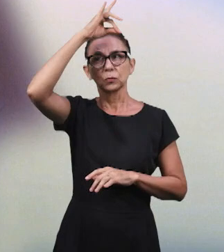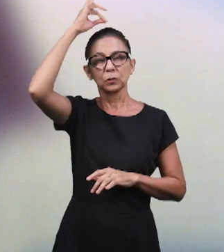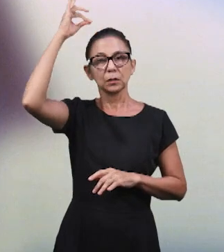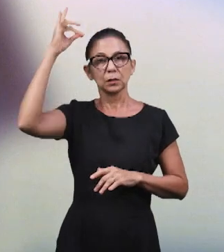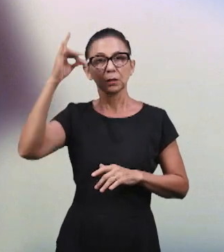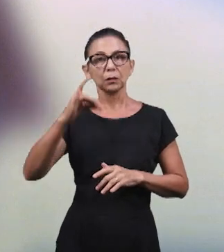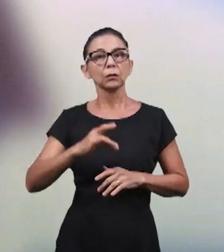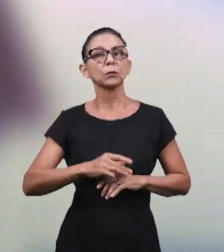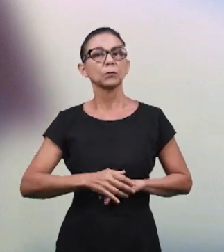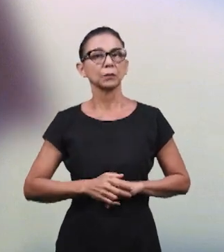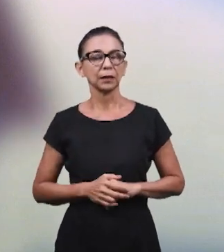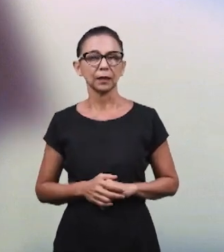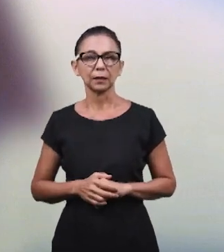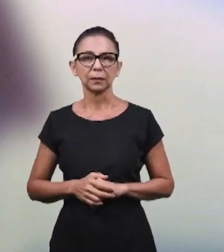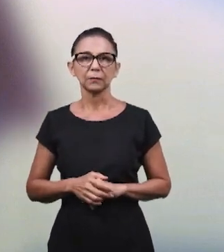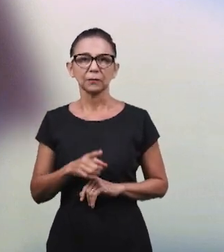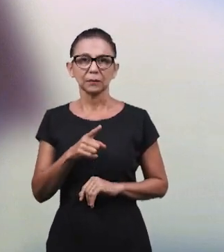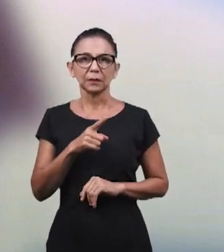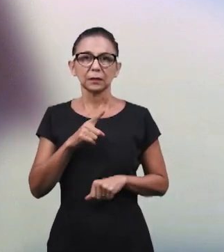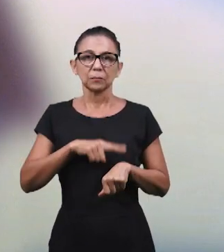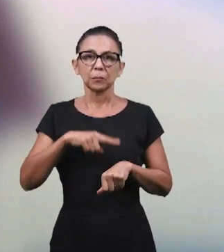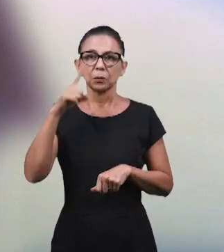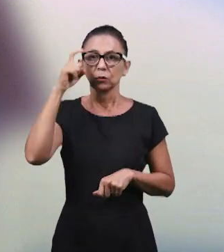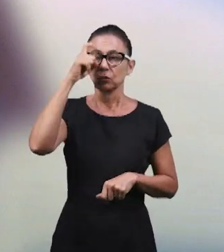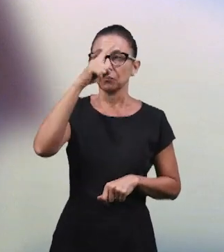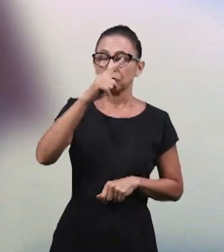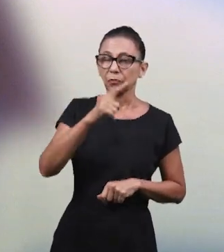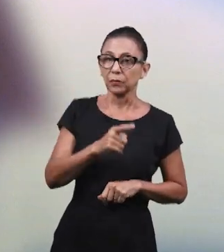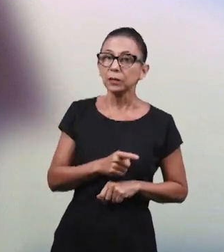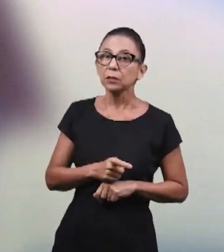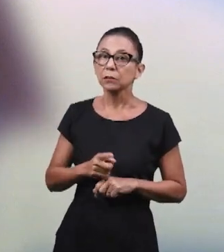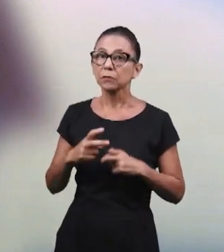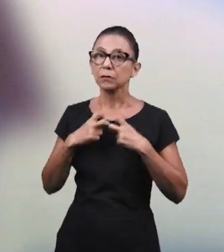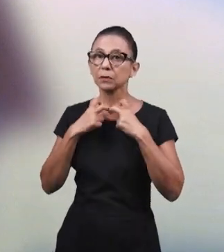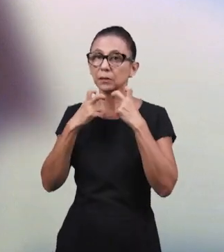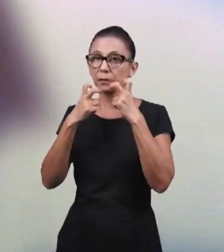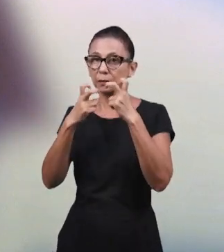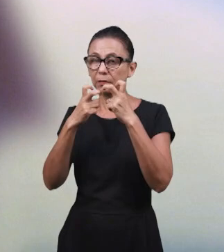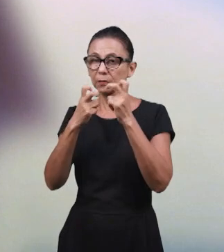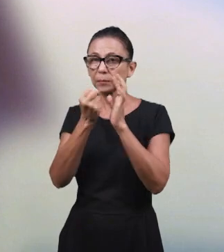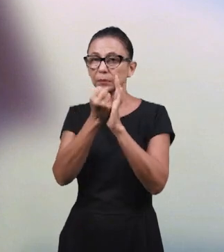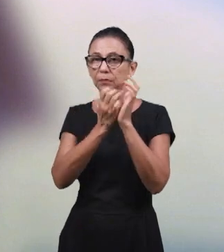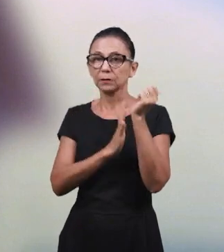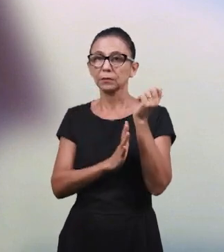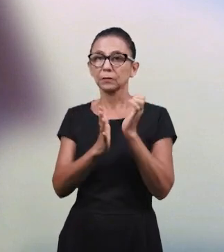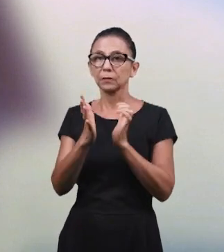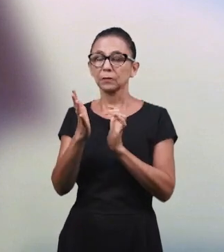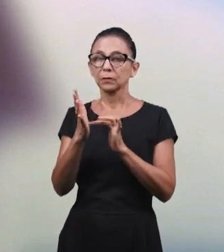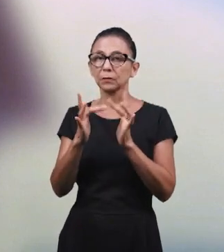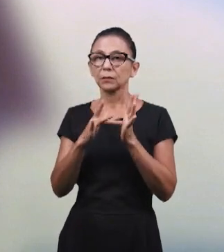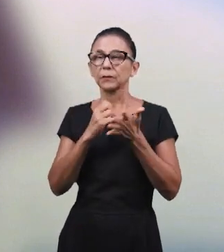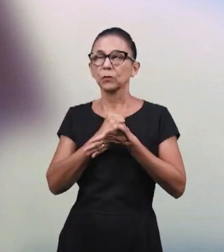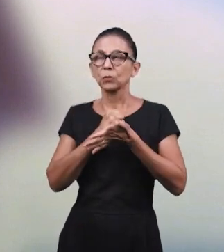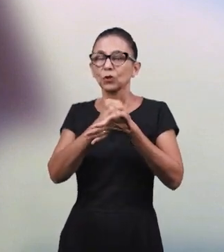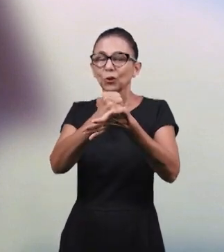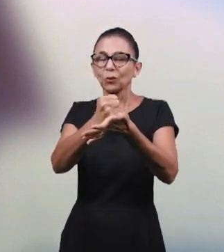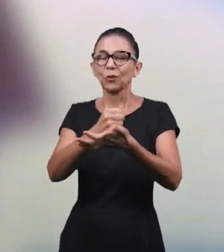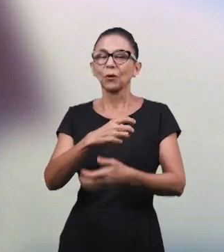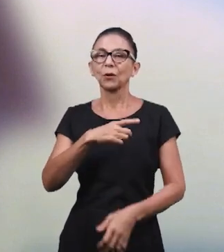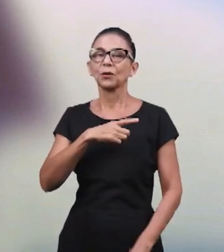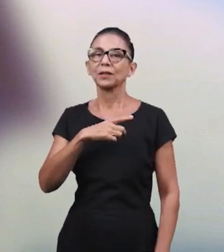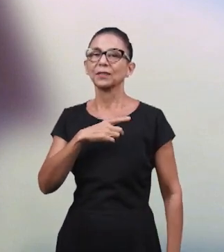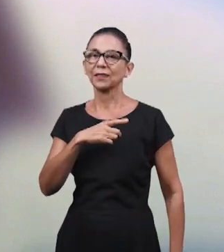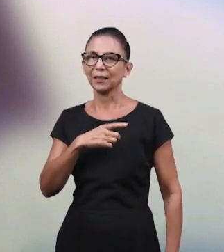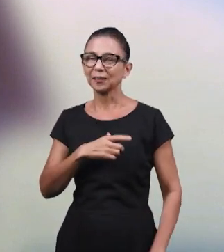ciel. Quand vous êtes dans des moments difficiles, vous pouvez prier par le sang de Jésus et Dieu envoie